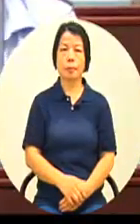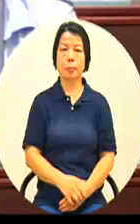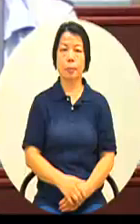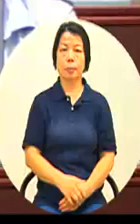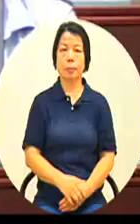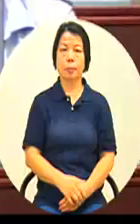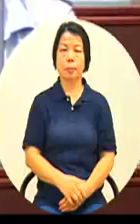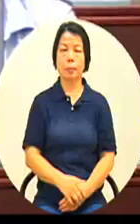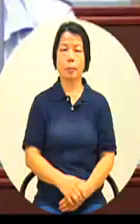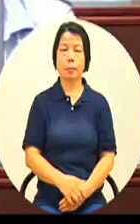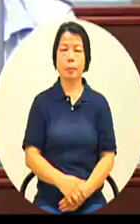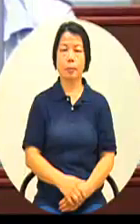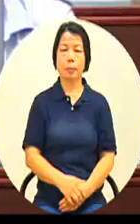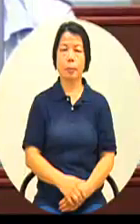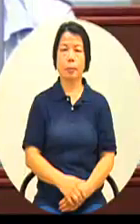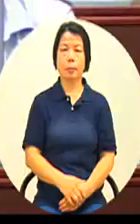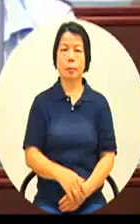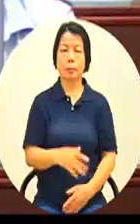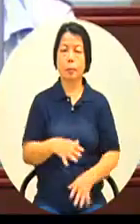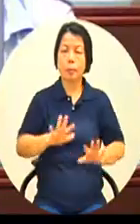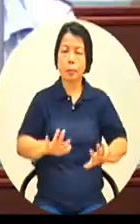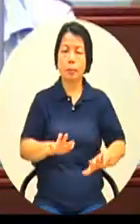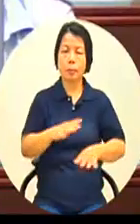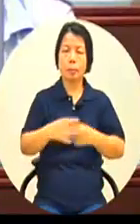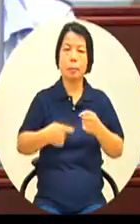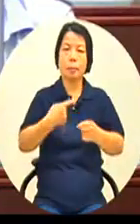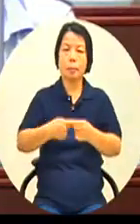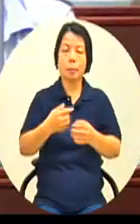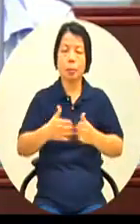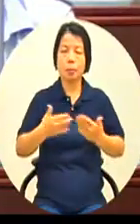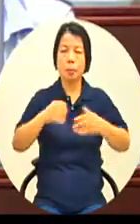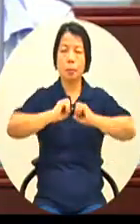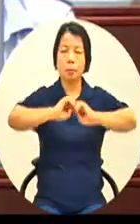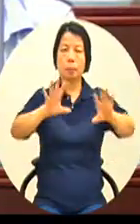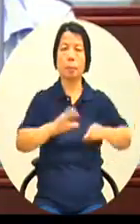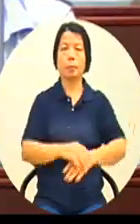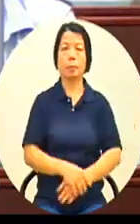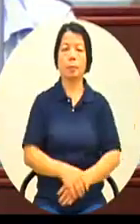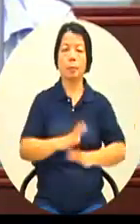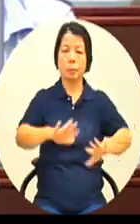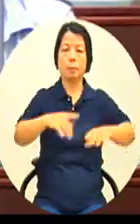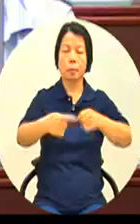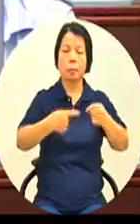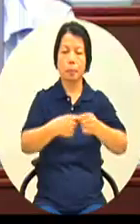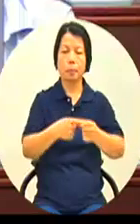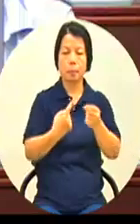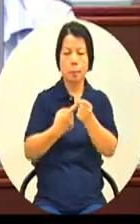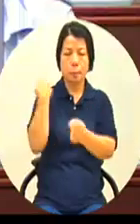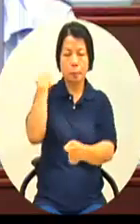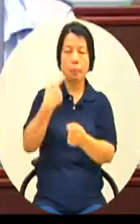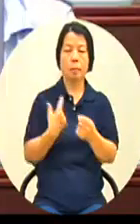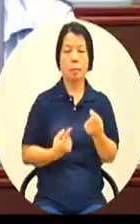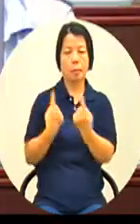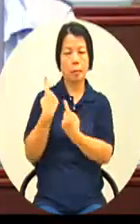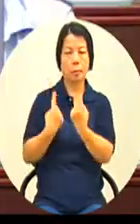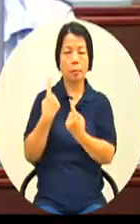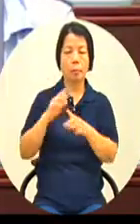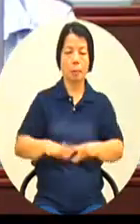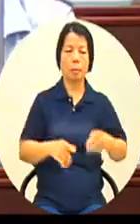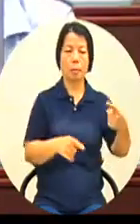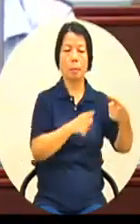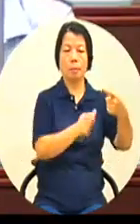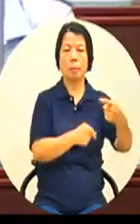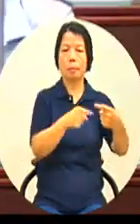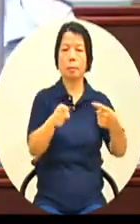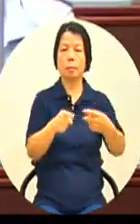平均开是增加减少安得？ 跟议员报告一下，那在今年度跟去年度的比较，1到7月是